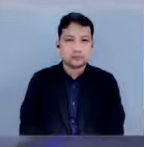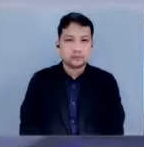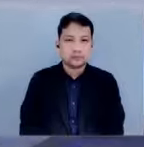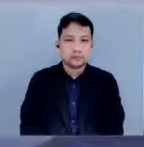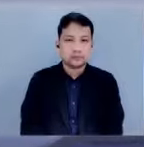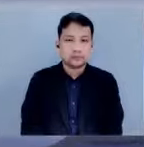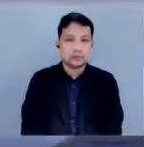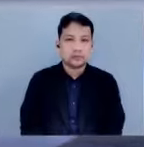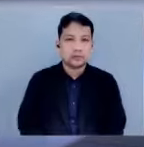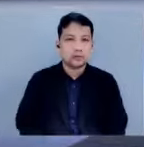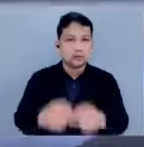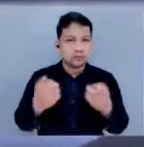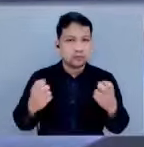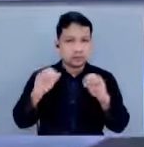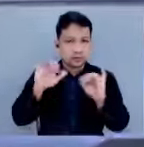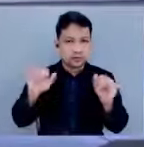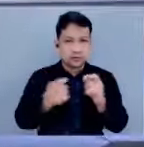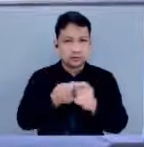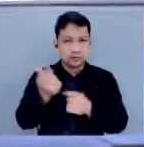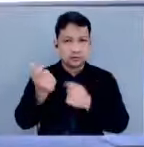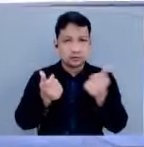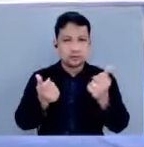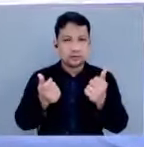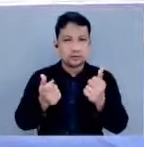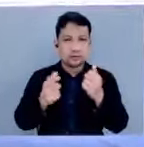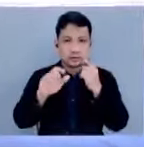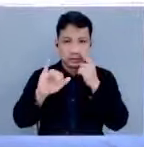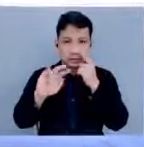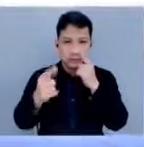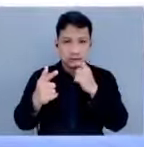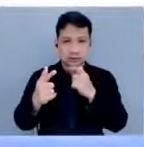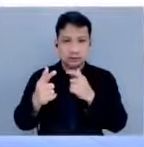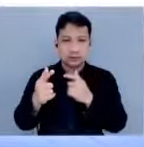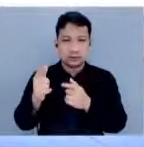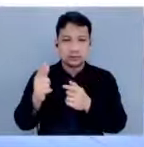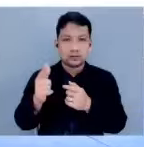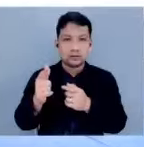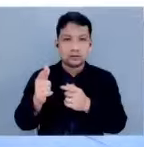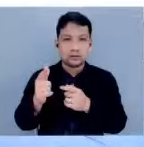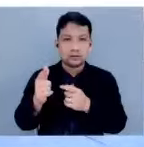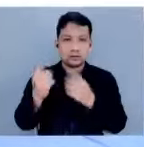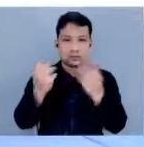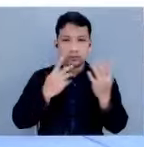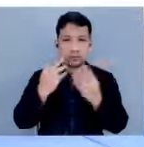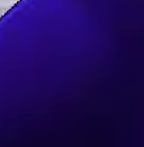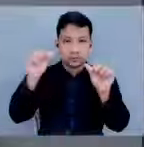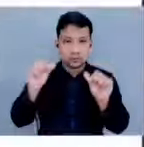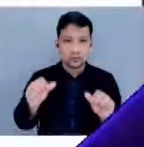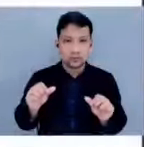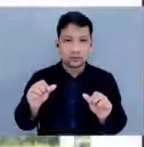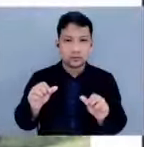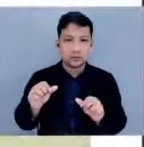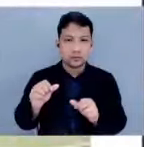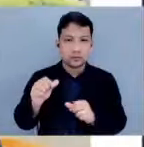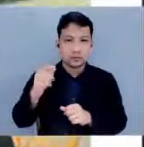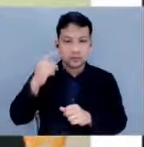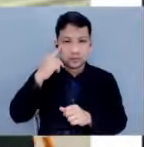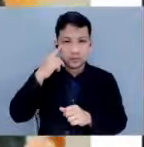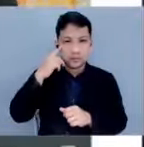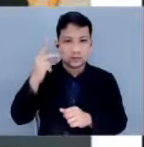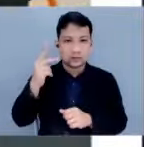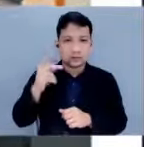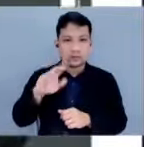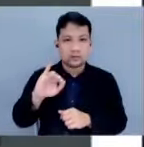iniintriga ngayon ang pagbura umano ni Yen Santos ng kanyang birthday post kay Paolo Contis. Sa IG ng